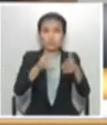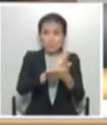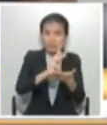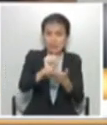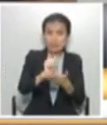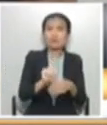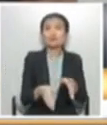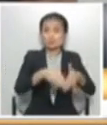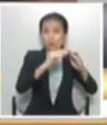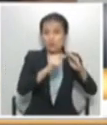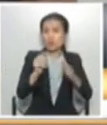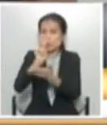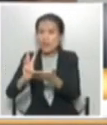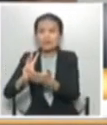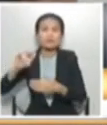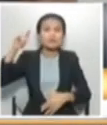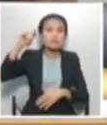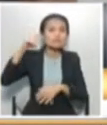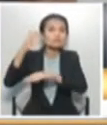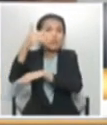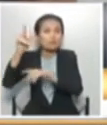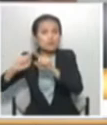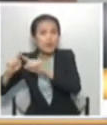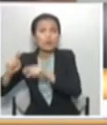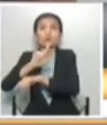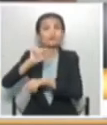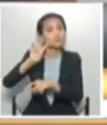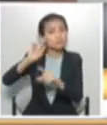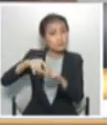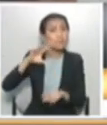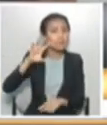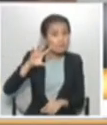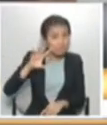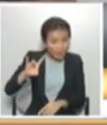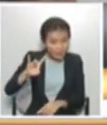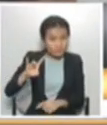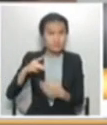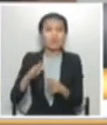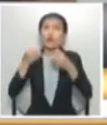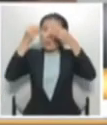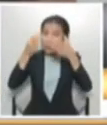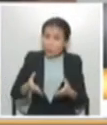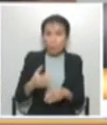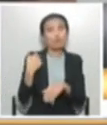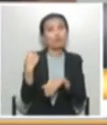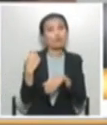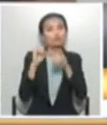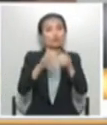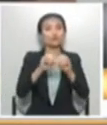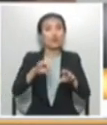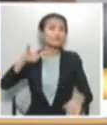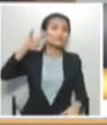วิไลการบินนานาชาติเมื่อวันที่27สิงหาคมเนี่ยนะครับครูฝึกบินวิไลการบินนานาชาติได้มาพบกับผม